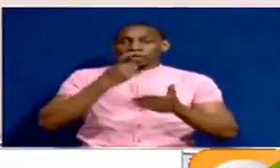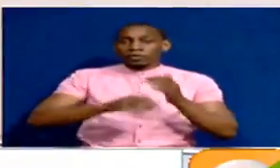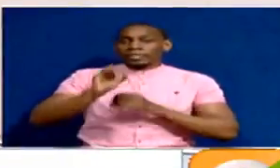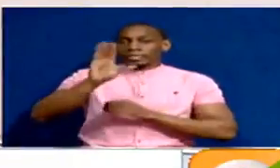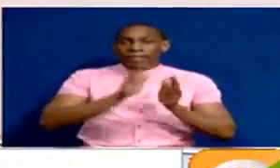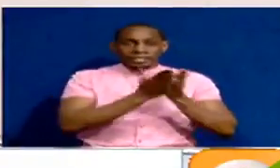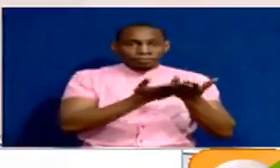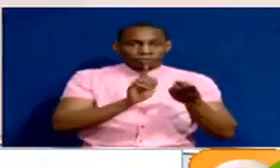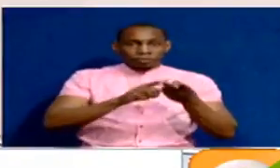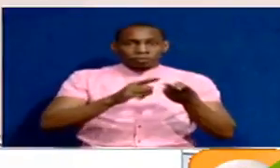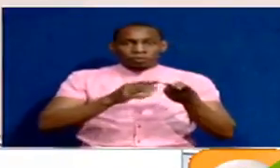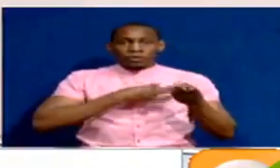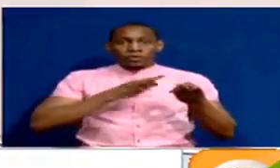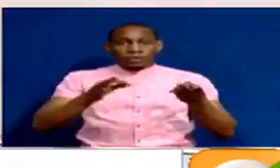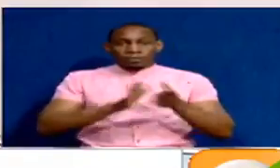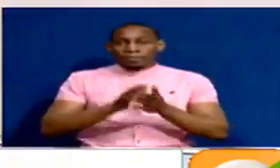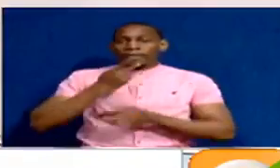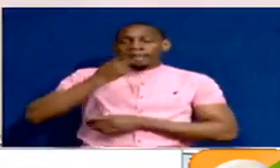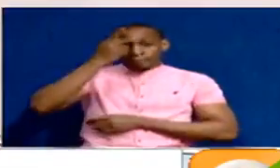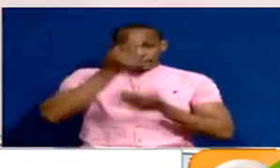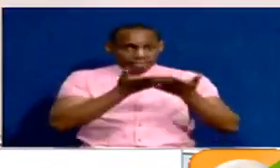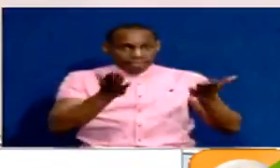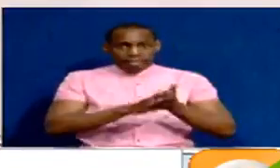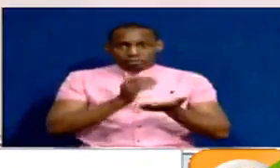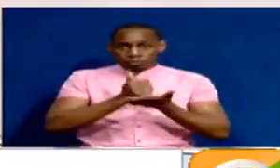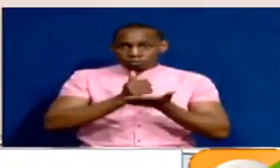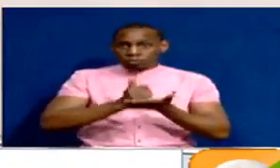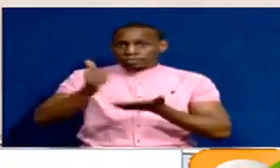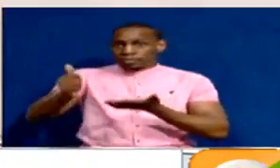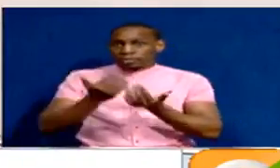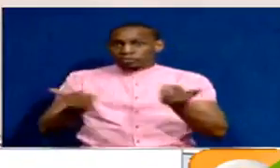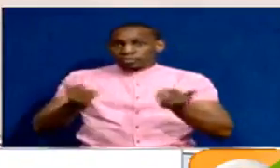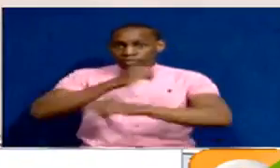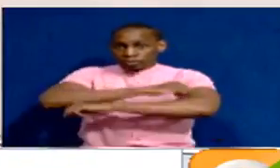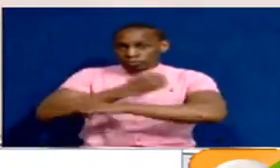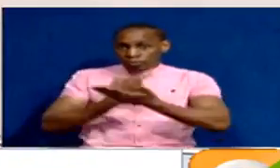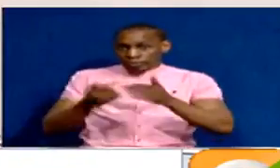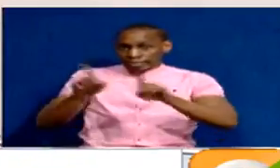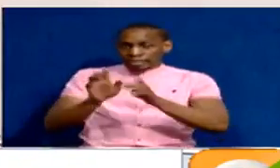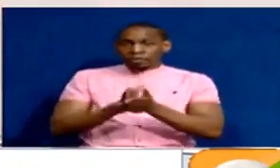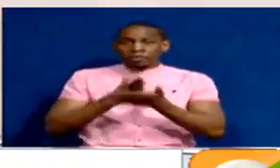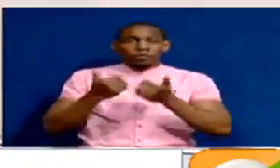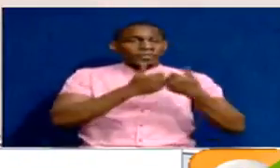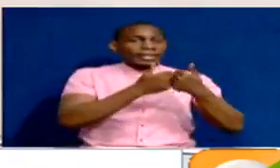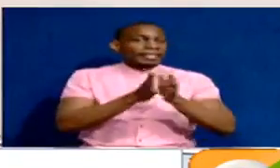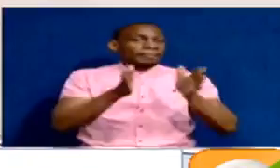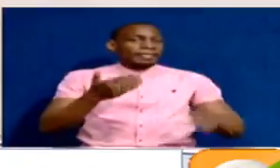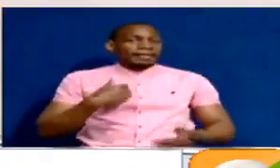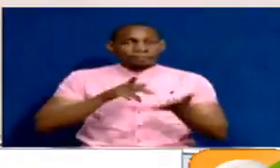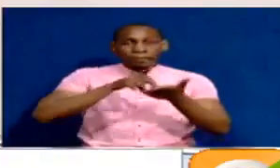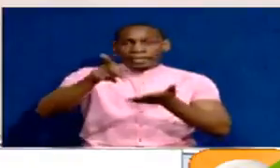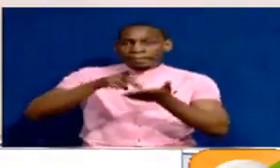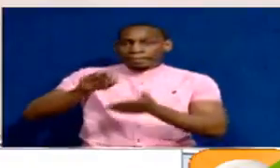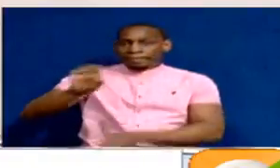ya vitabu na sare za shule. Wazazi hao ambao wamewapeleka watoto wao shuleni wiki hii sasa wanakabiliwa na wakati mgumu